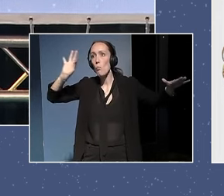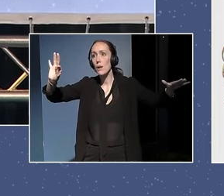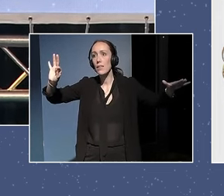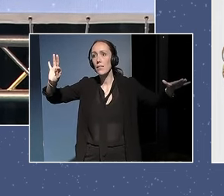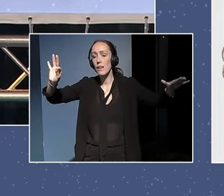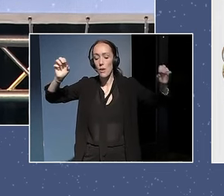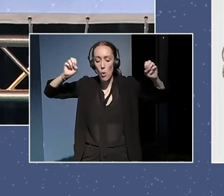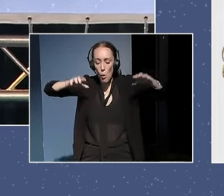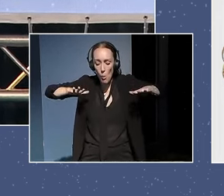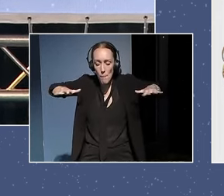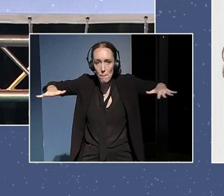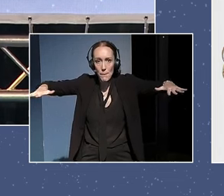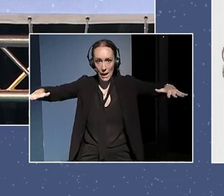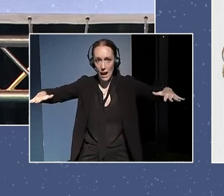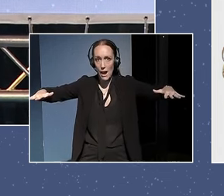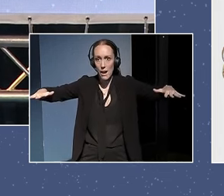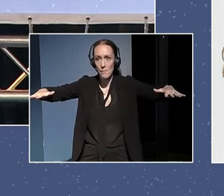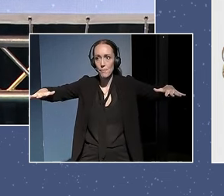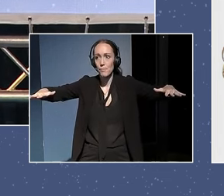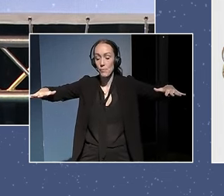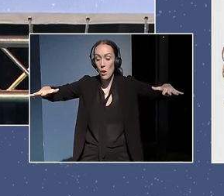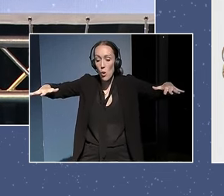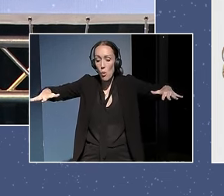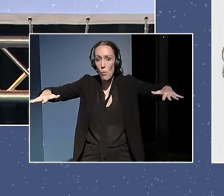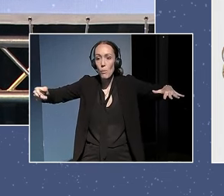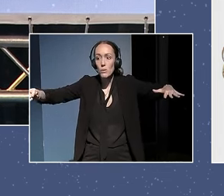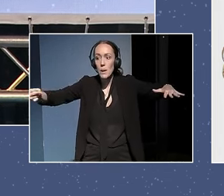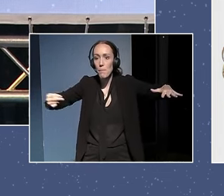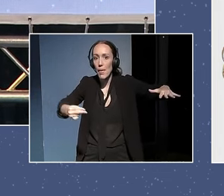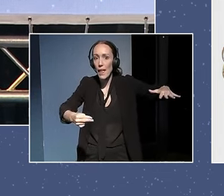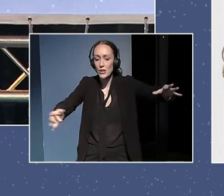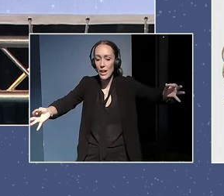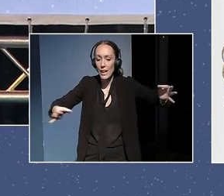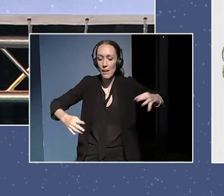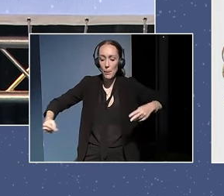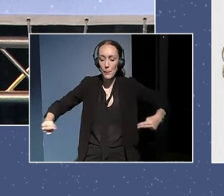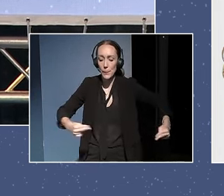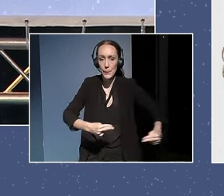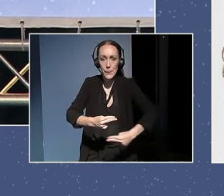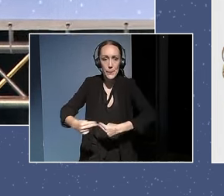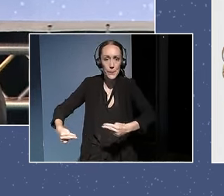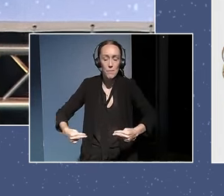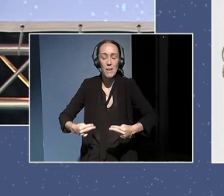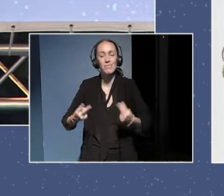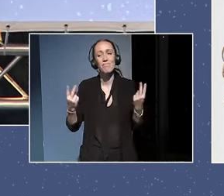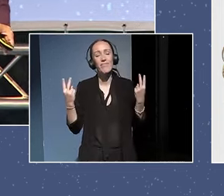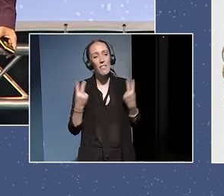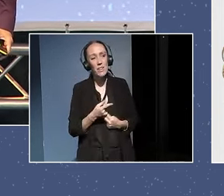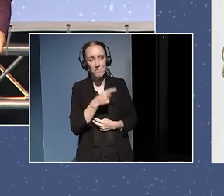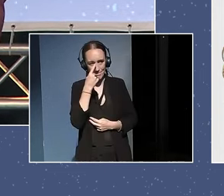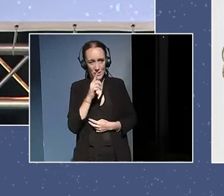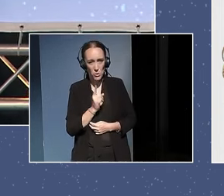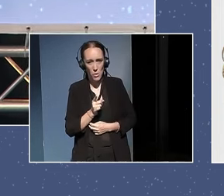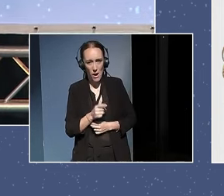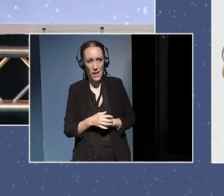nascondere per fare omb arrivare pesci le Pes Ma la verità sai qual è Diego